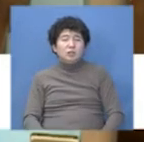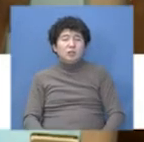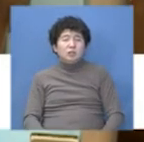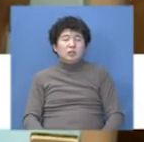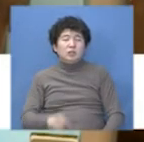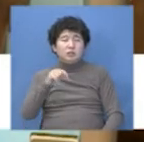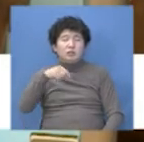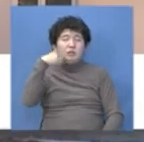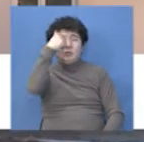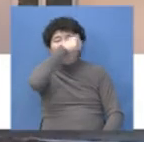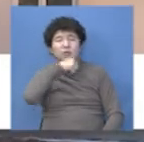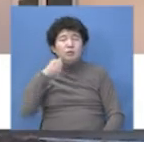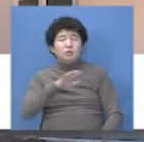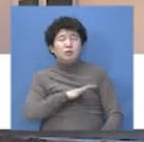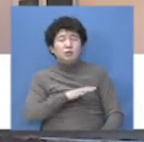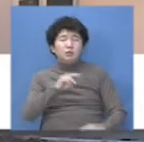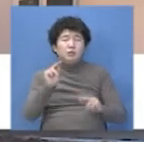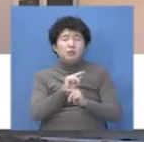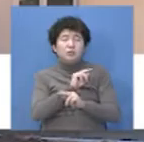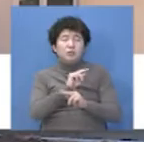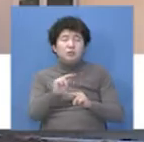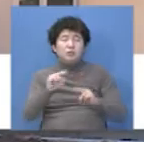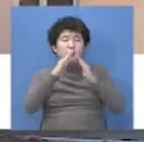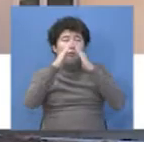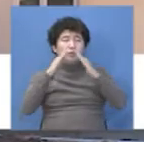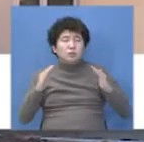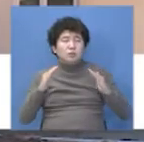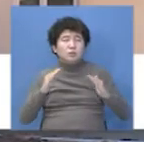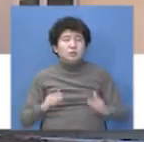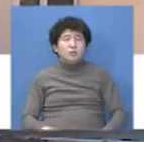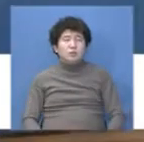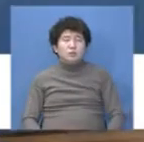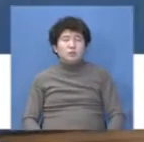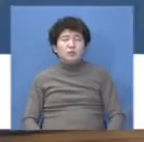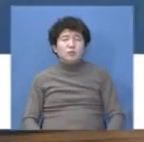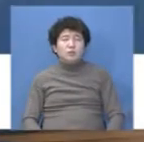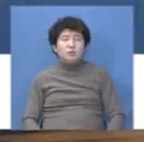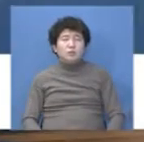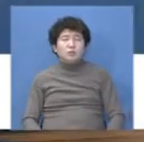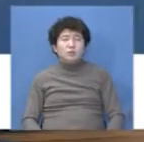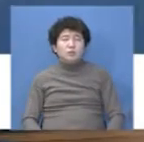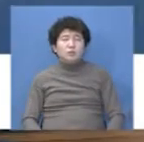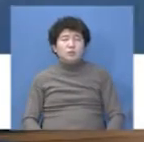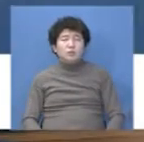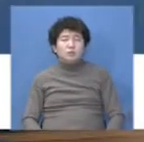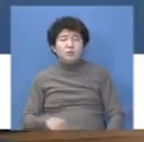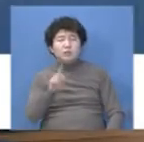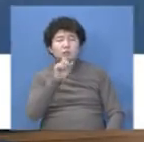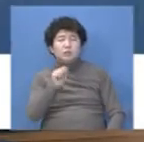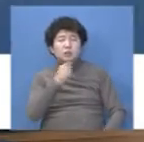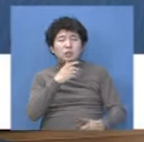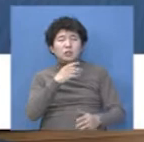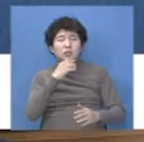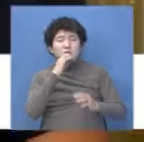В этом году был проведен долгожданный ремонт кровли. И сотрудники краеведческого зала наконец перестали бояться за сохранность